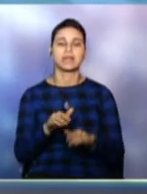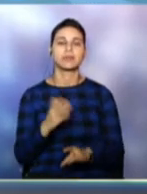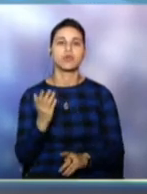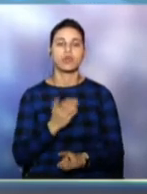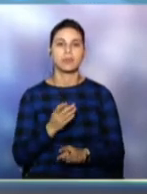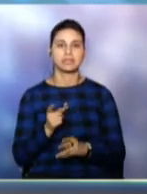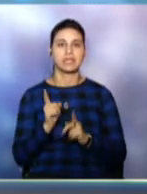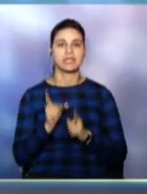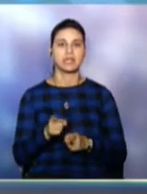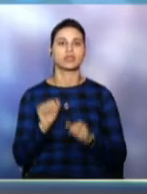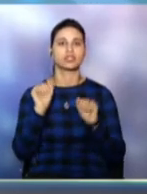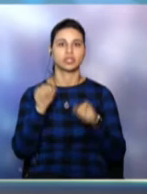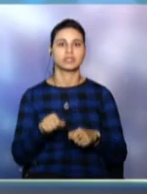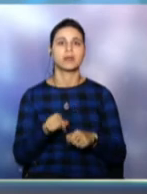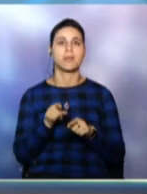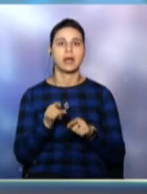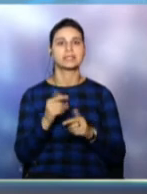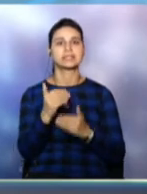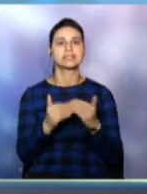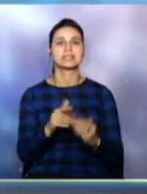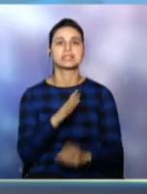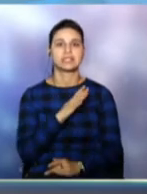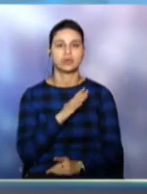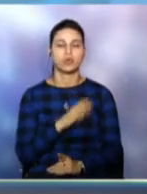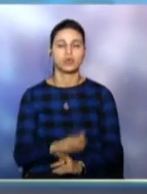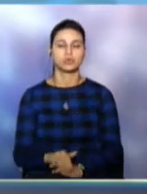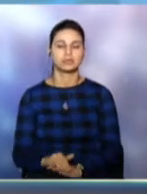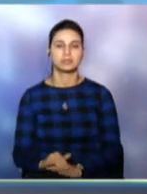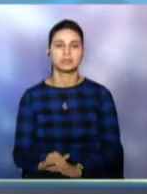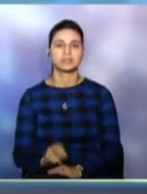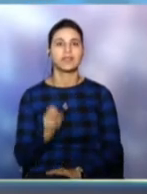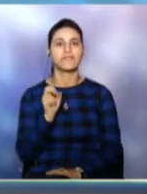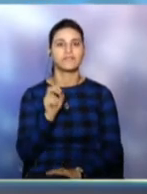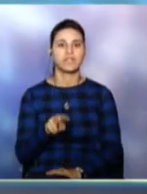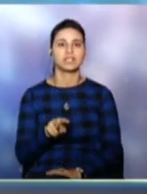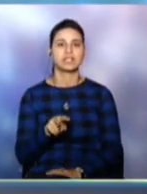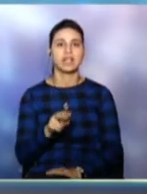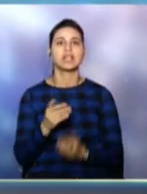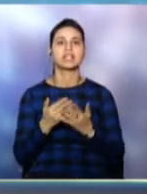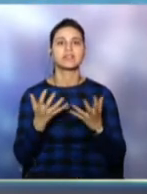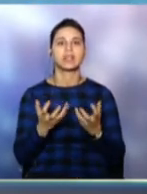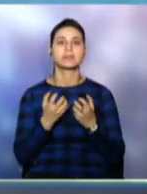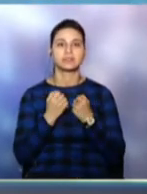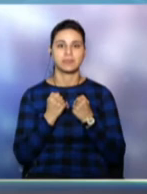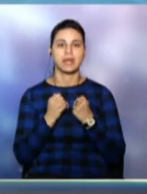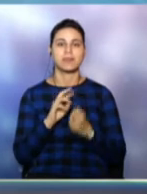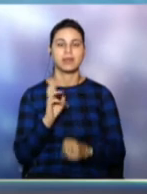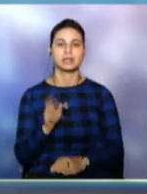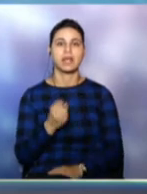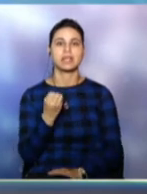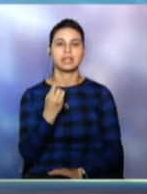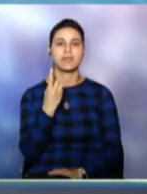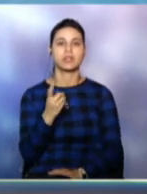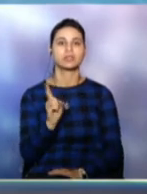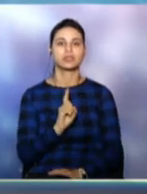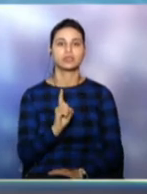რომელიც რეალურად შეიძლება გაცილებით უფრო წინ იდგეს, ვიდრე ნივთიერების მიღება. და კიდევ ერთი,